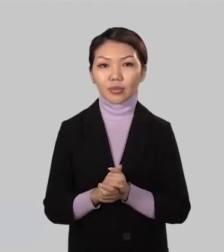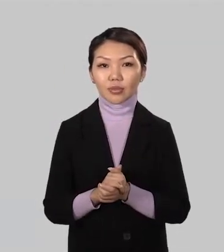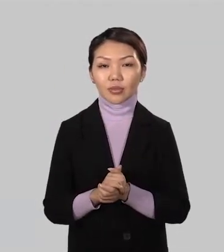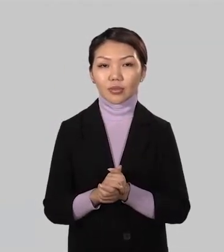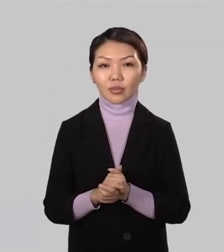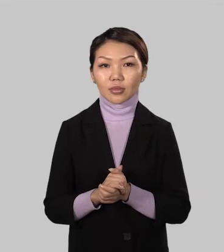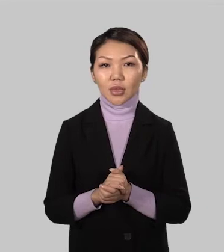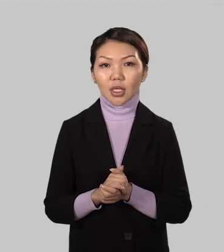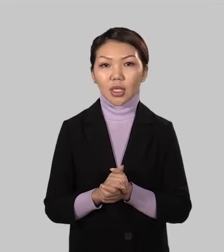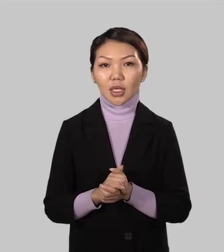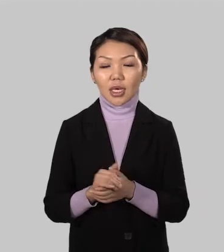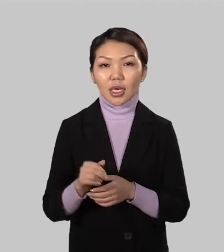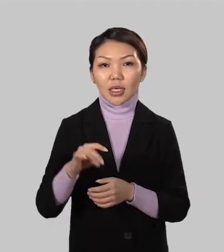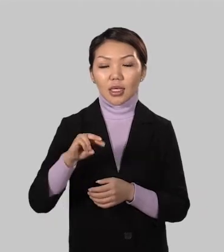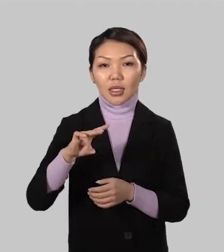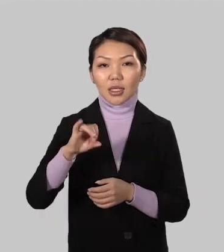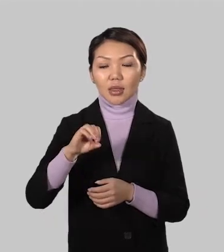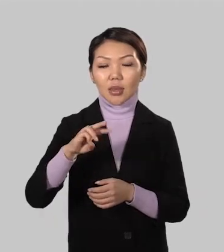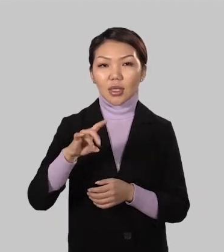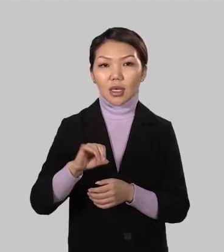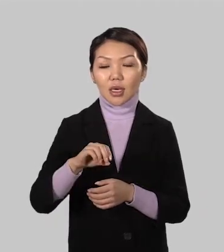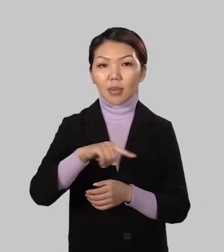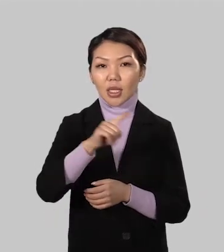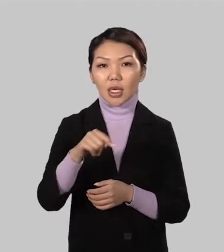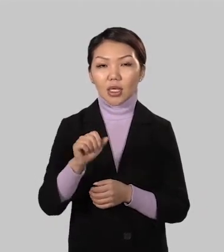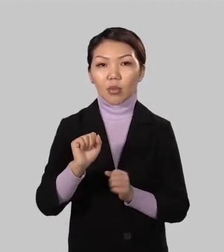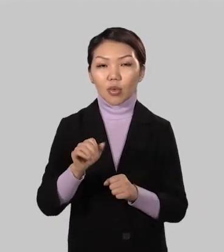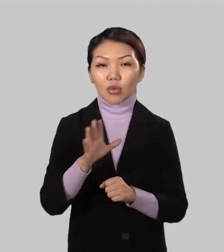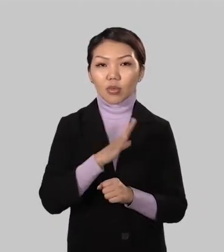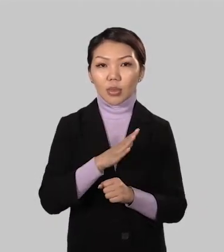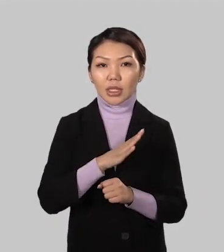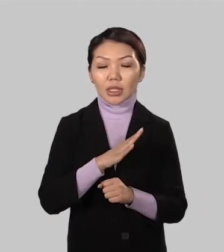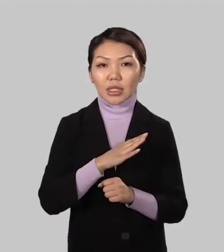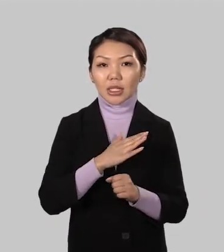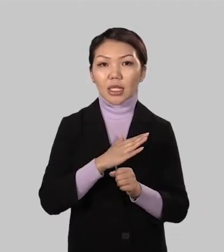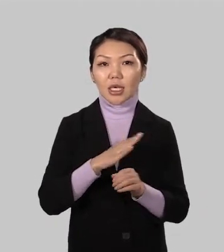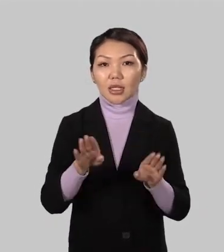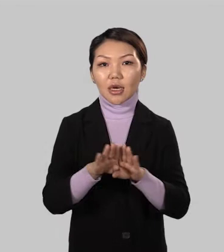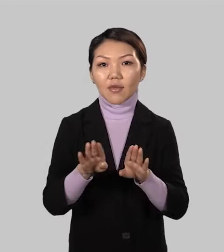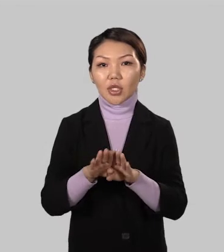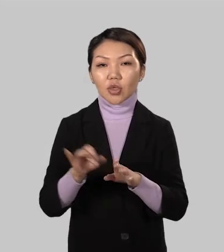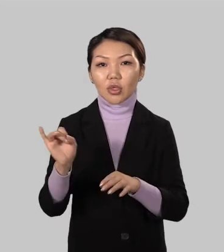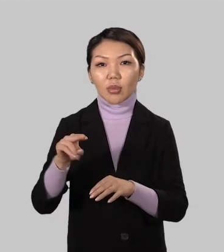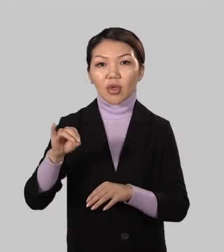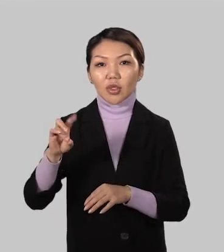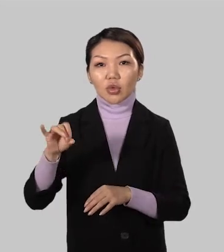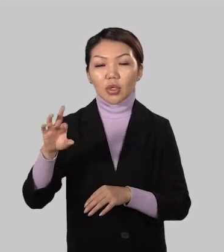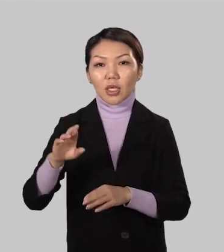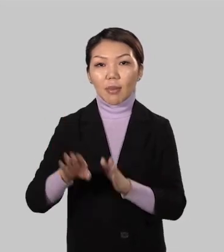имена прилагательные могут иметь сравнительную и превосходную степени сравнения